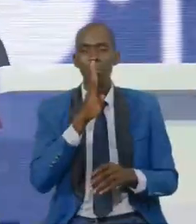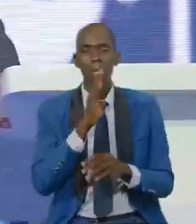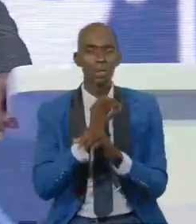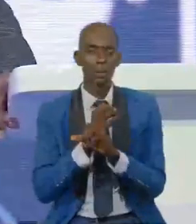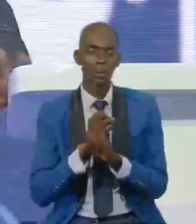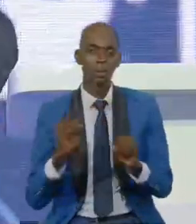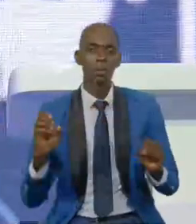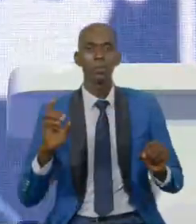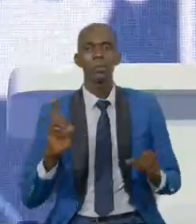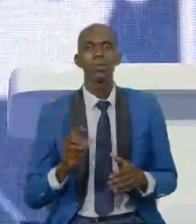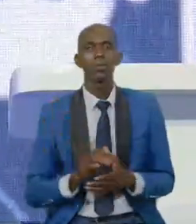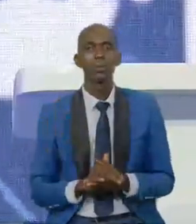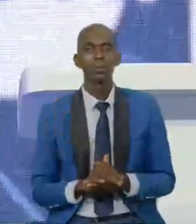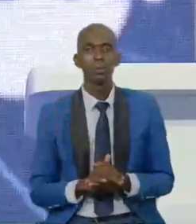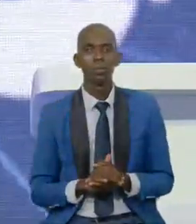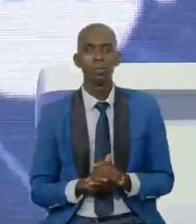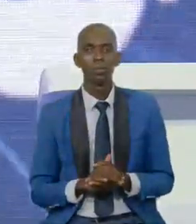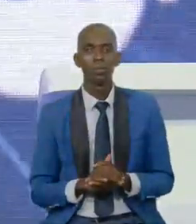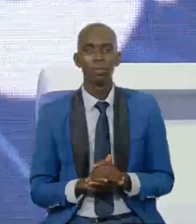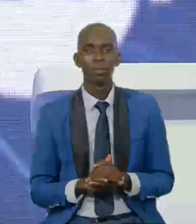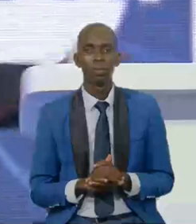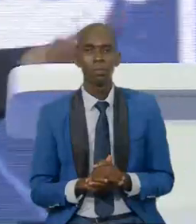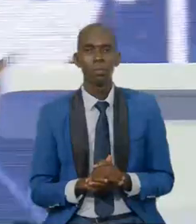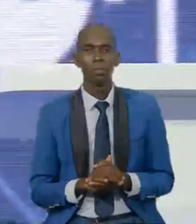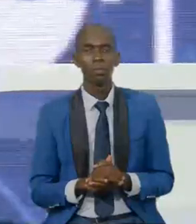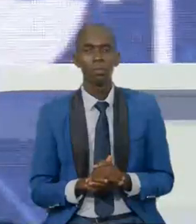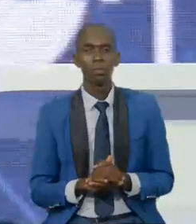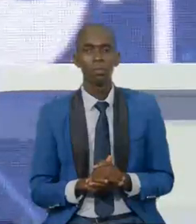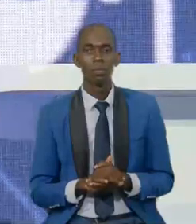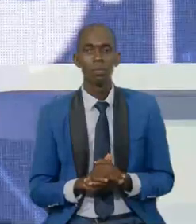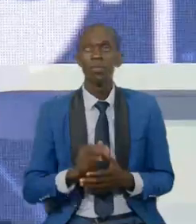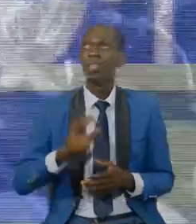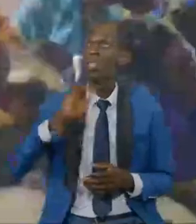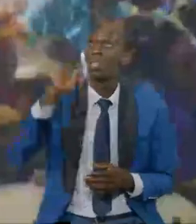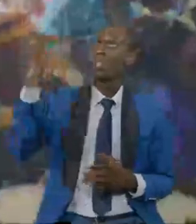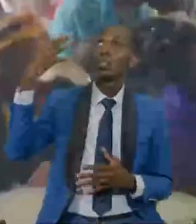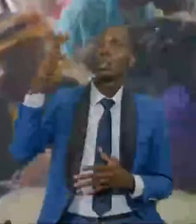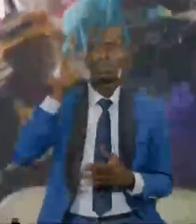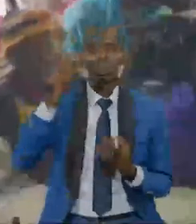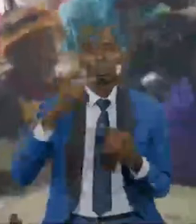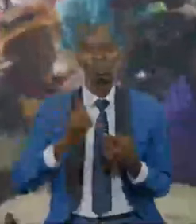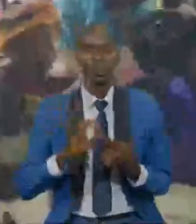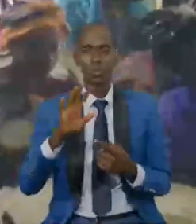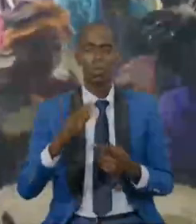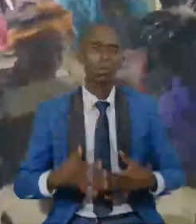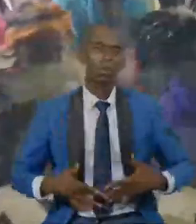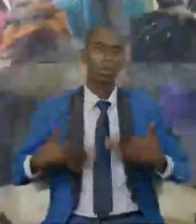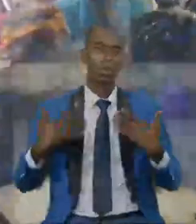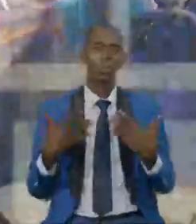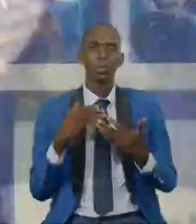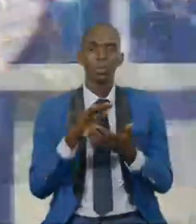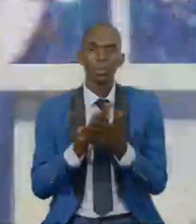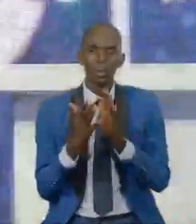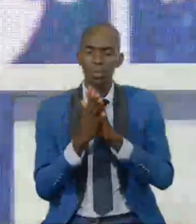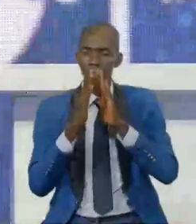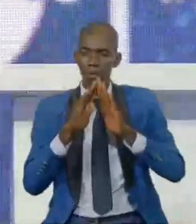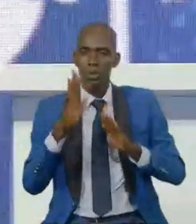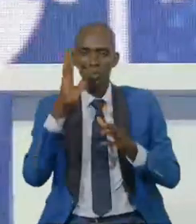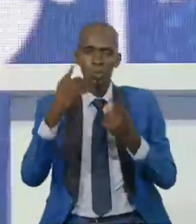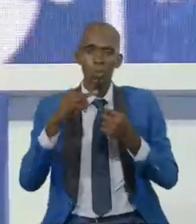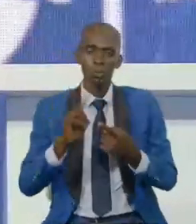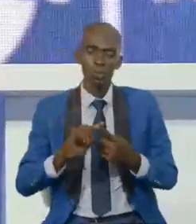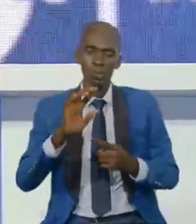Quiconque invoquera le nom du Seigneur sera sauvé. Grace will come into your life. La grâce entrera dans ta vie. Peace will come into your life. La